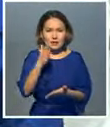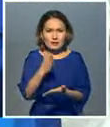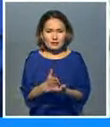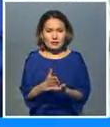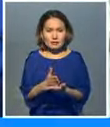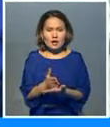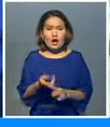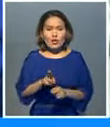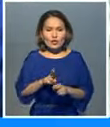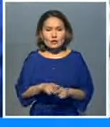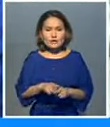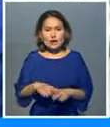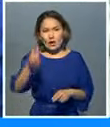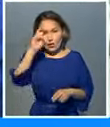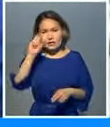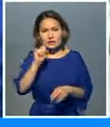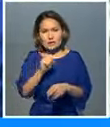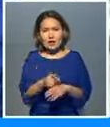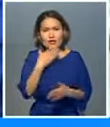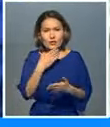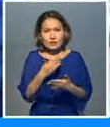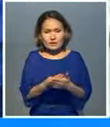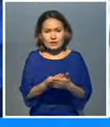Бұл енді госзаказ болғасын, бұл енді өзіміздің мына